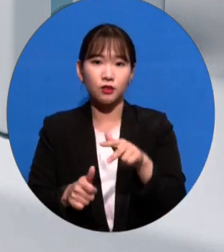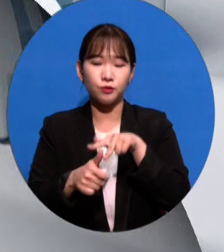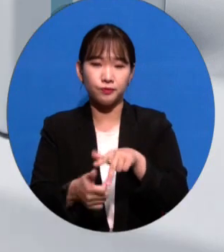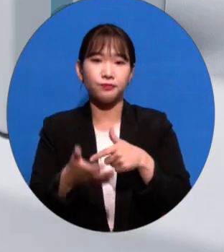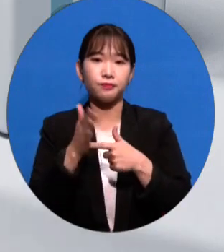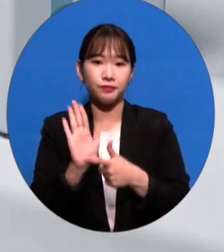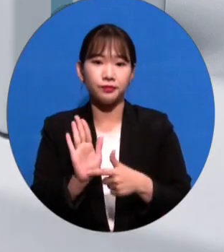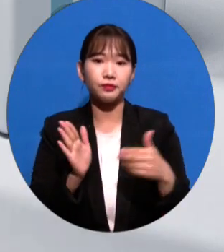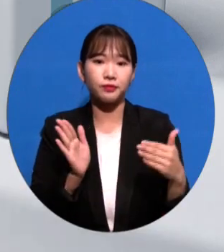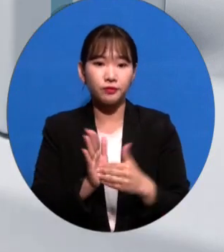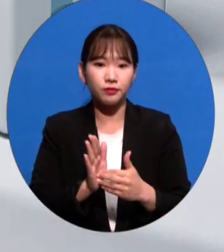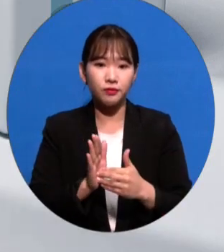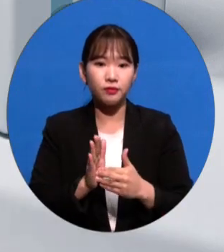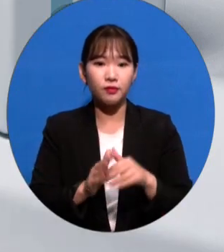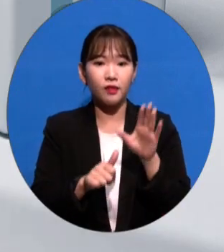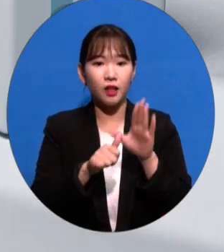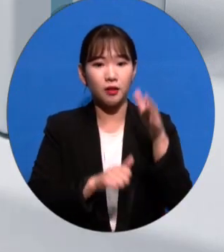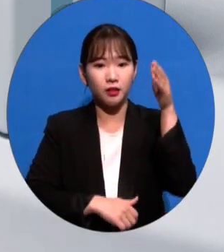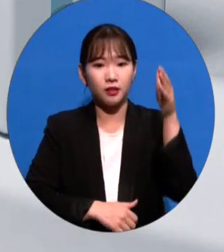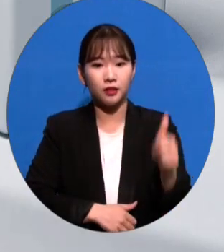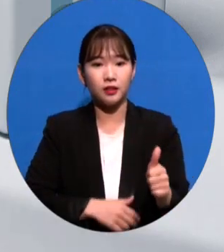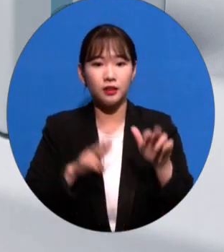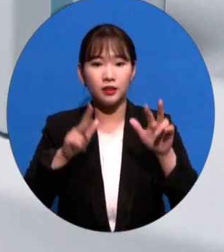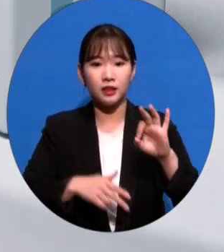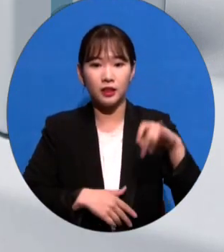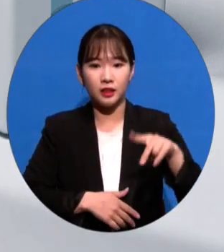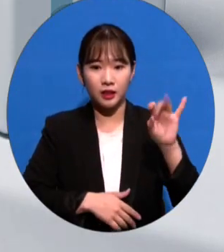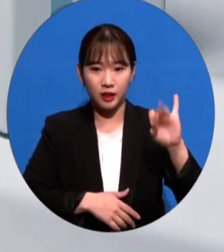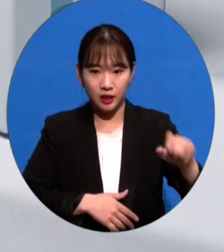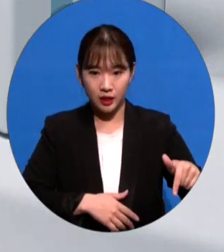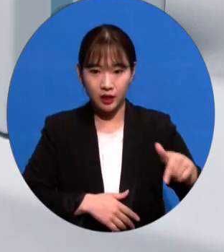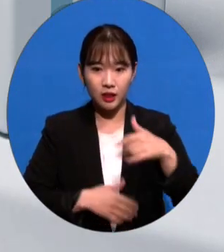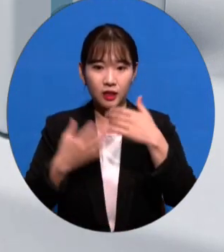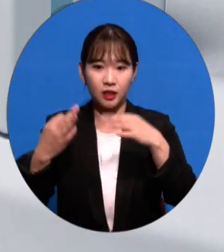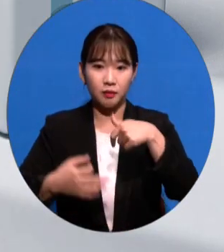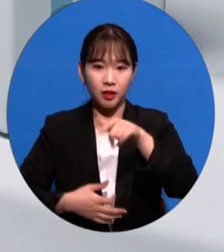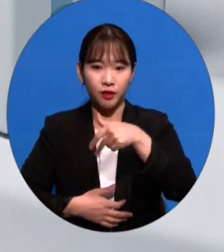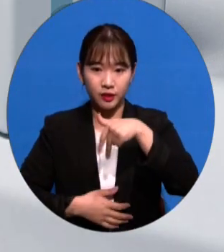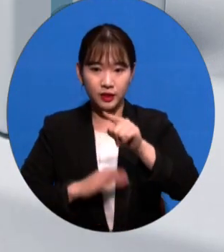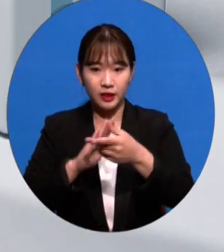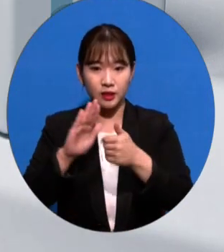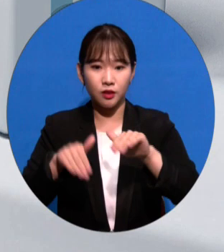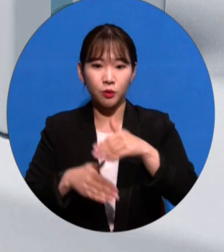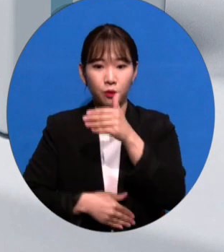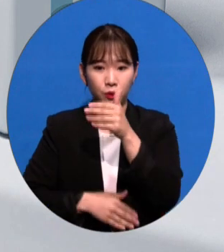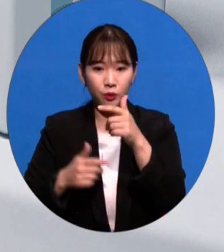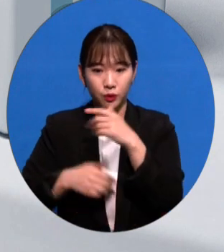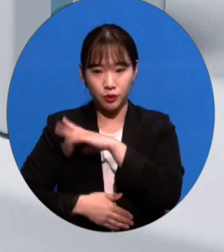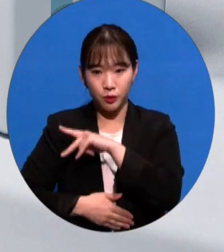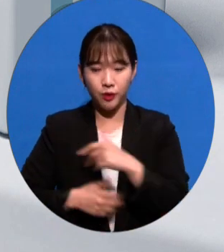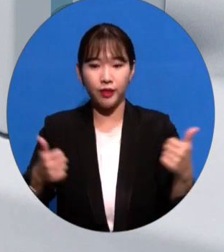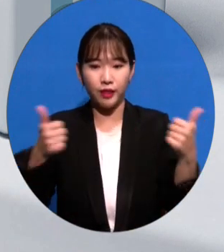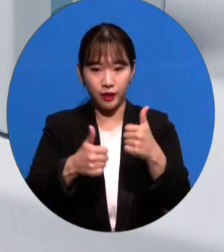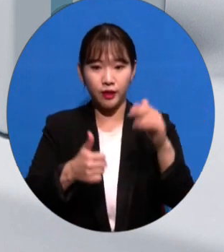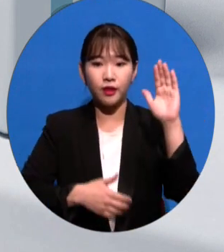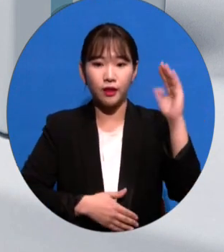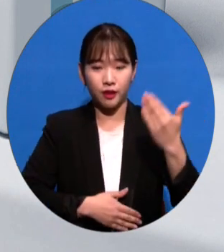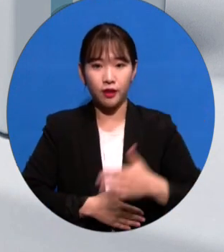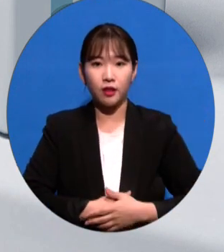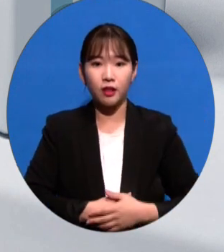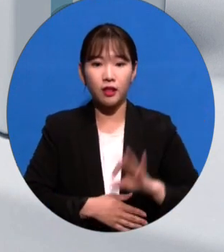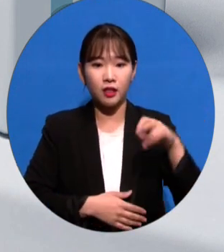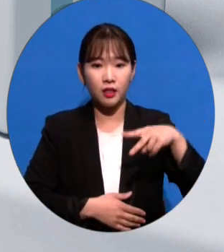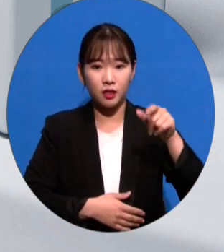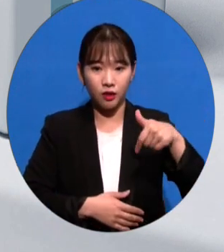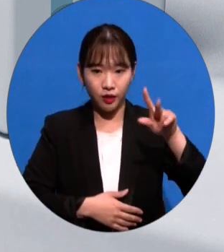결정됐습니다. 한평 군수는 현 이상희 군수와 김경자 전 도의원 간 경선 대결로 압축됐고